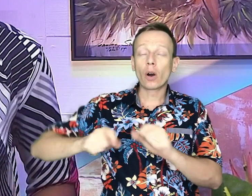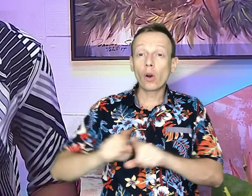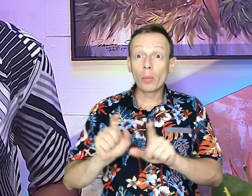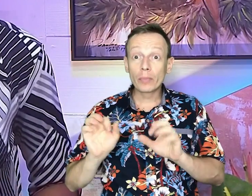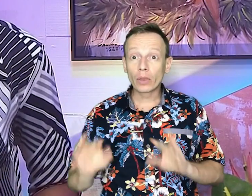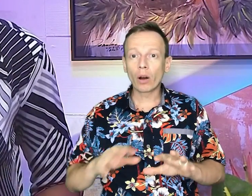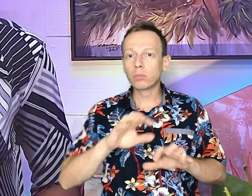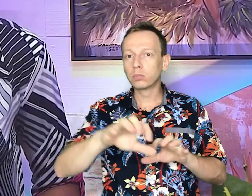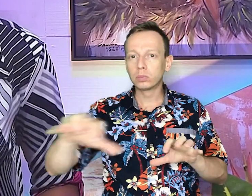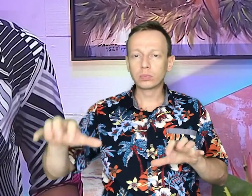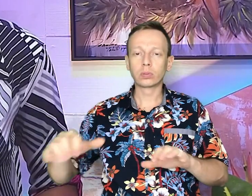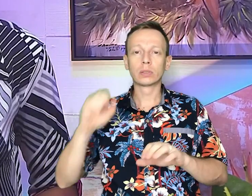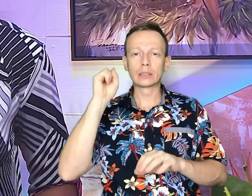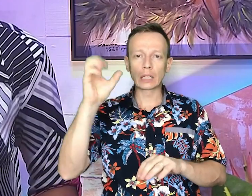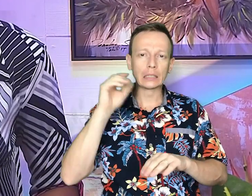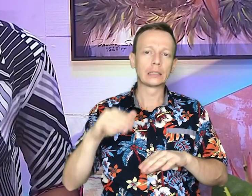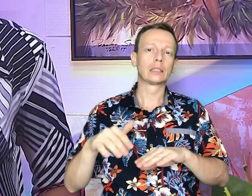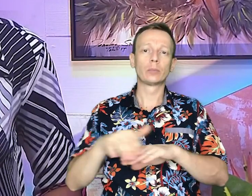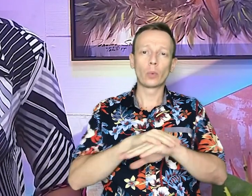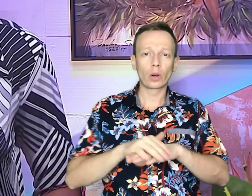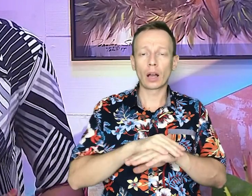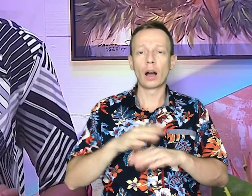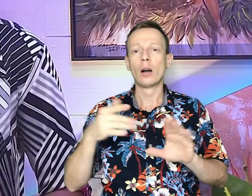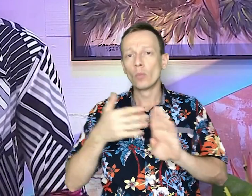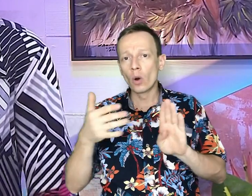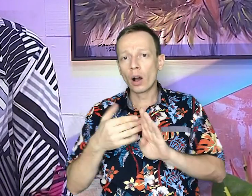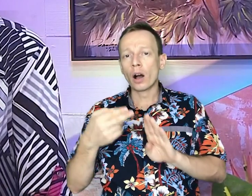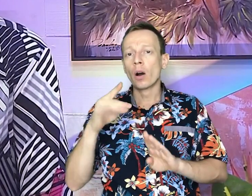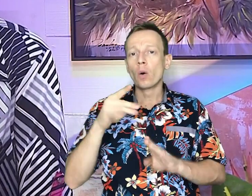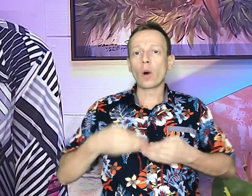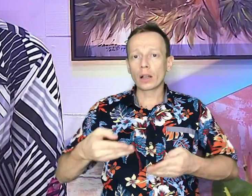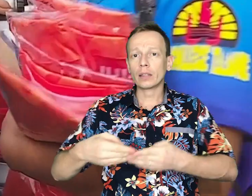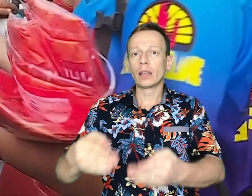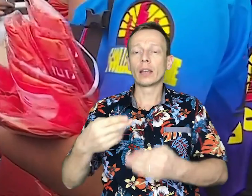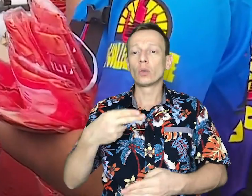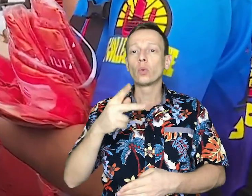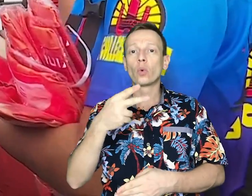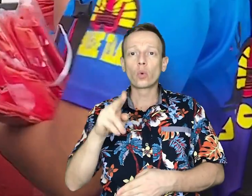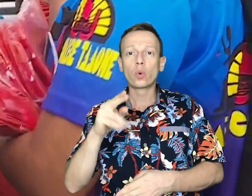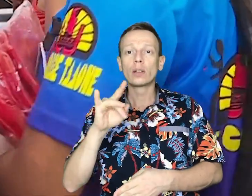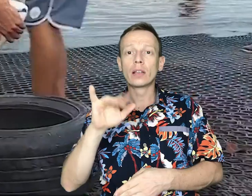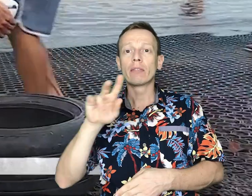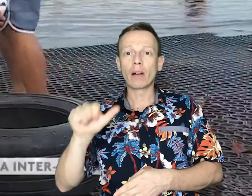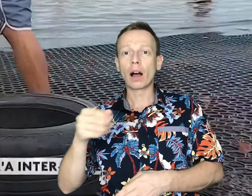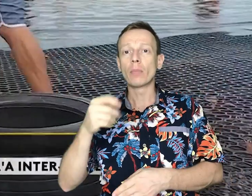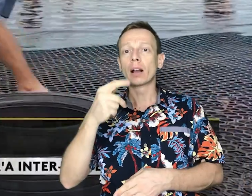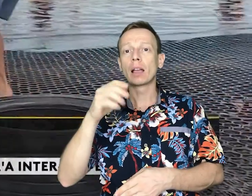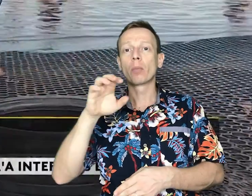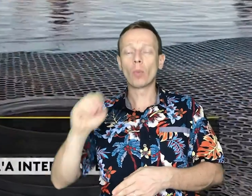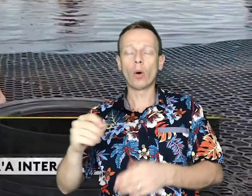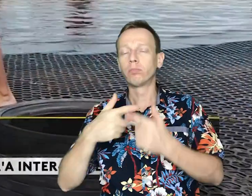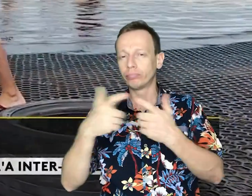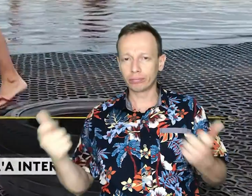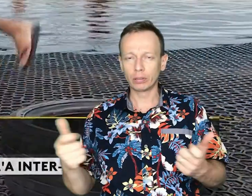Raiatea, Bora Bora, Huahine, Nukuhiva, Hivaoa et Makemo. Cette course vient remplacer la course que l'on connaît bien, Emeo Race, qui